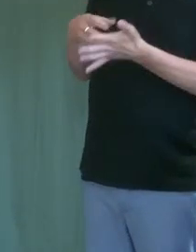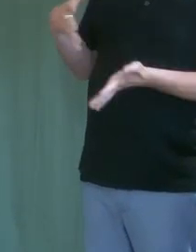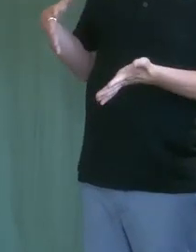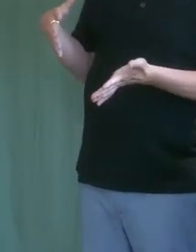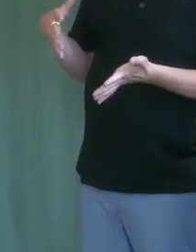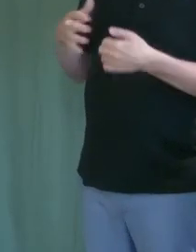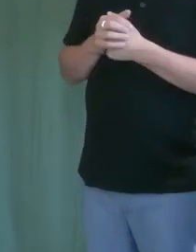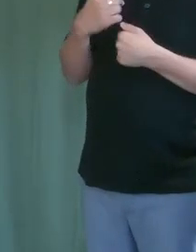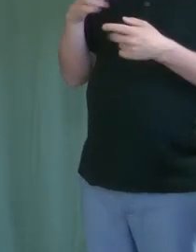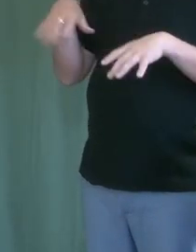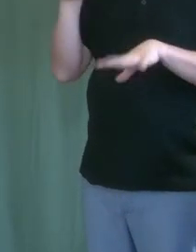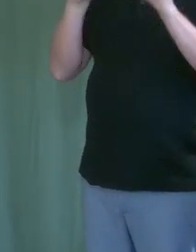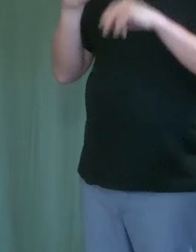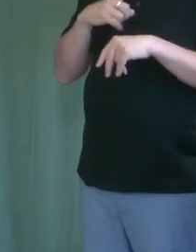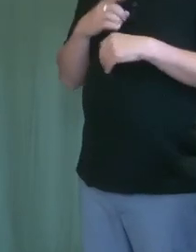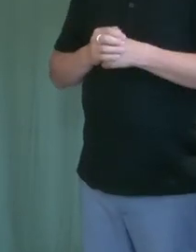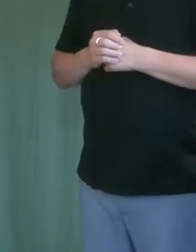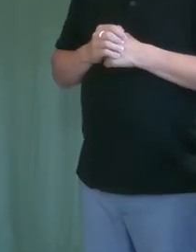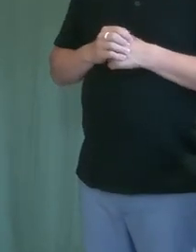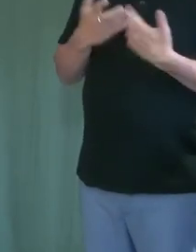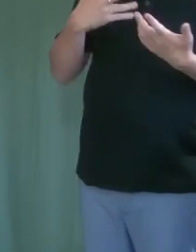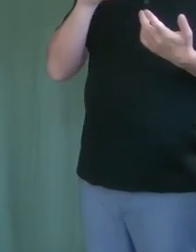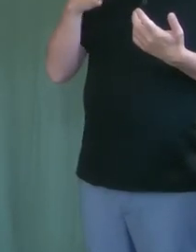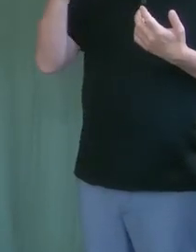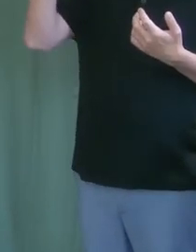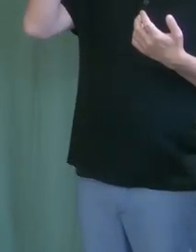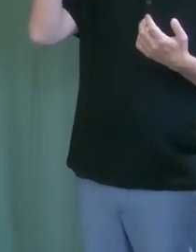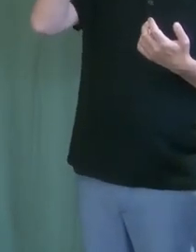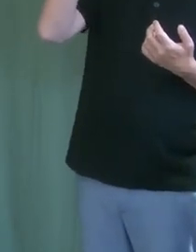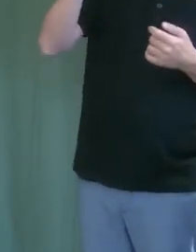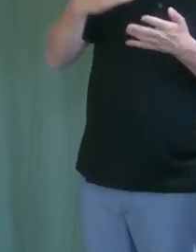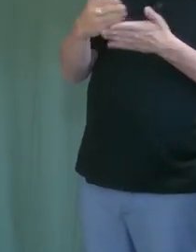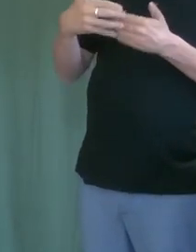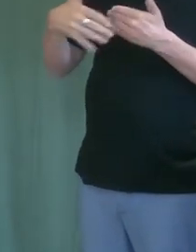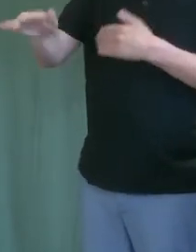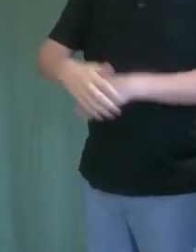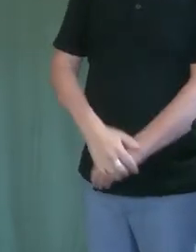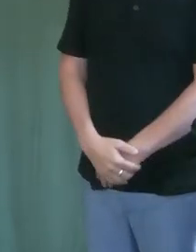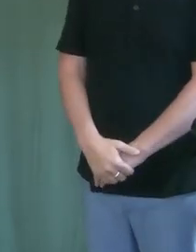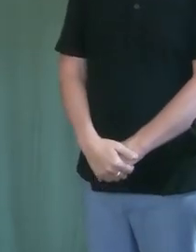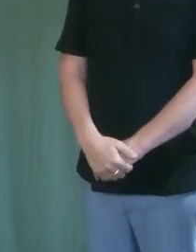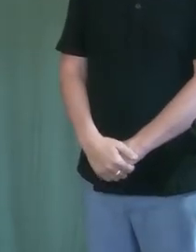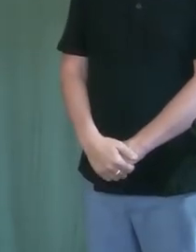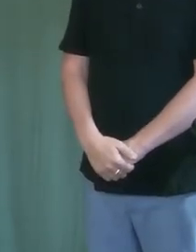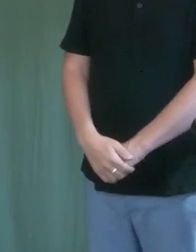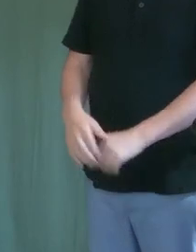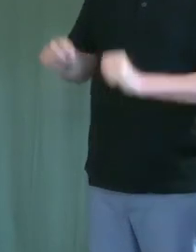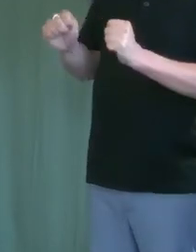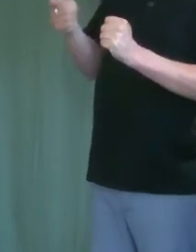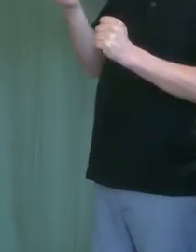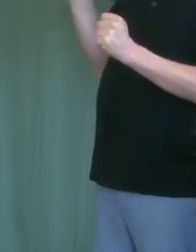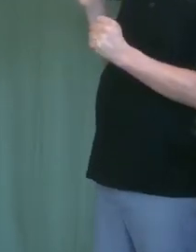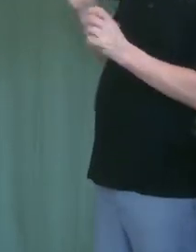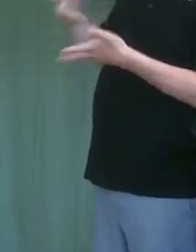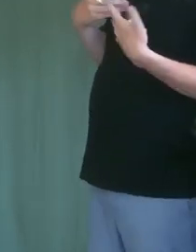mig väldigt mycket, fått massor av nya insikter och idéer om hur vi ska fortsätta jobba med den här frågan. Jag hoppas att ni har fått det också. Och att ni också har fått det, för att